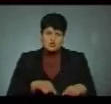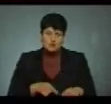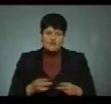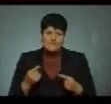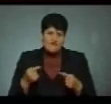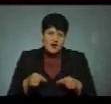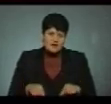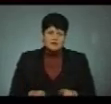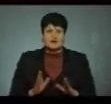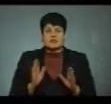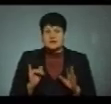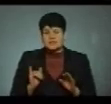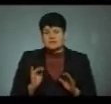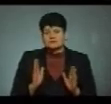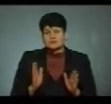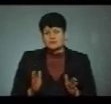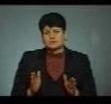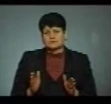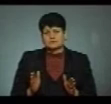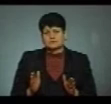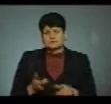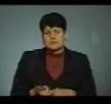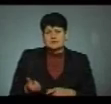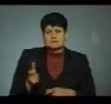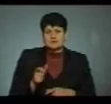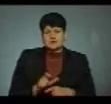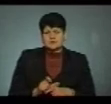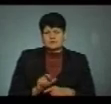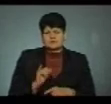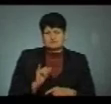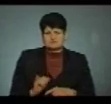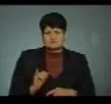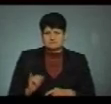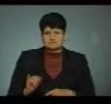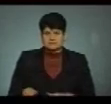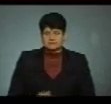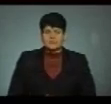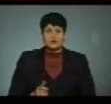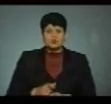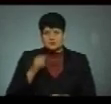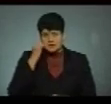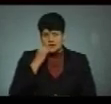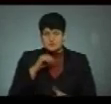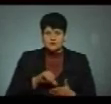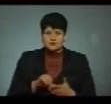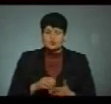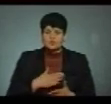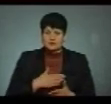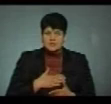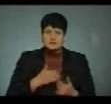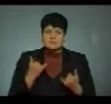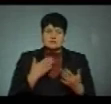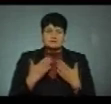відповідно наростають ці настрої негативістські. Тож я дякую вам за участь у нашому ефірі. Я нагадаю, що